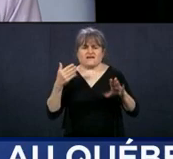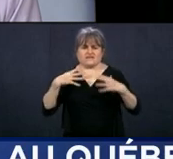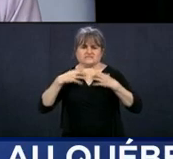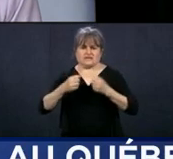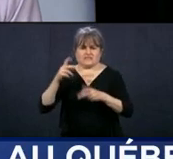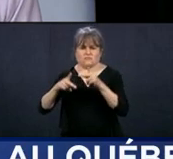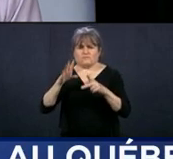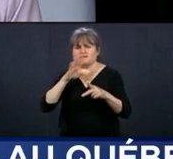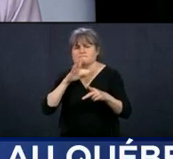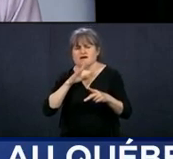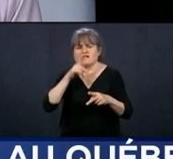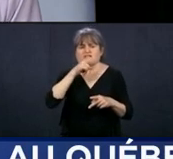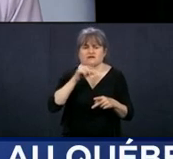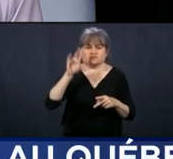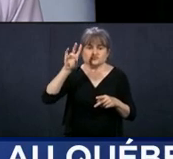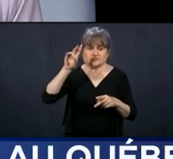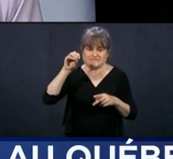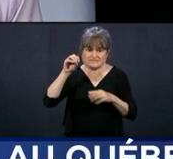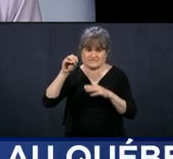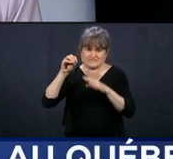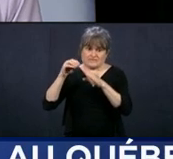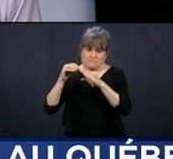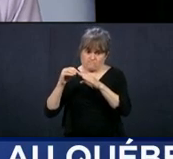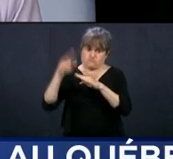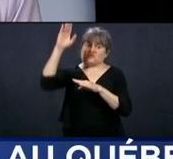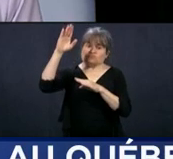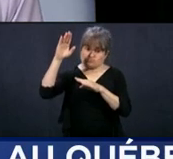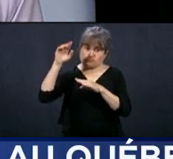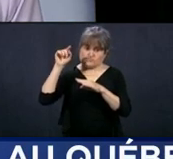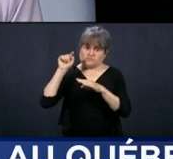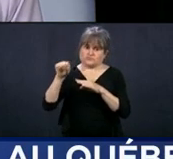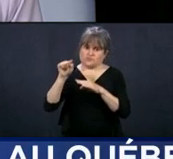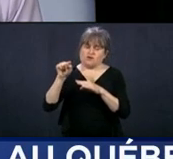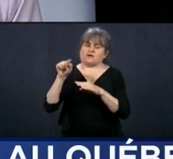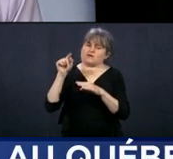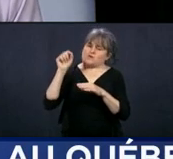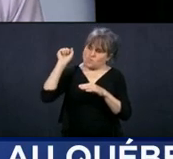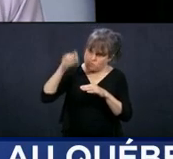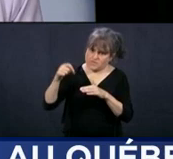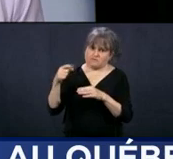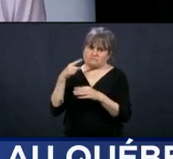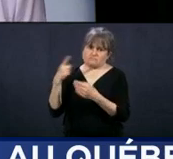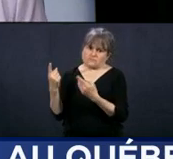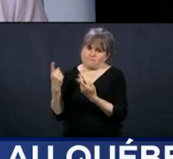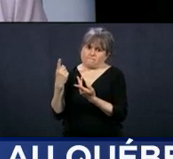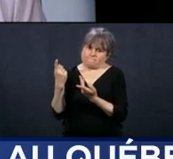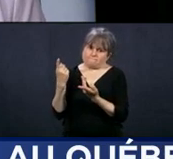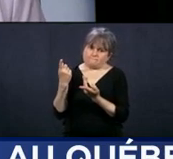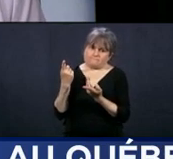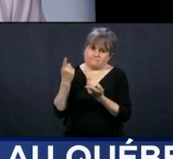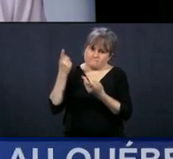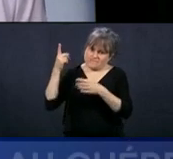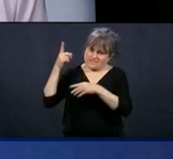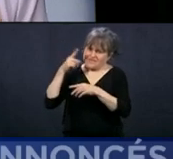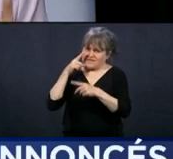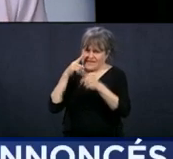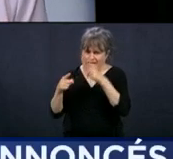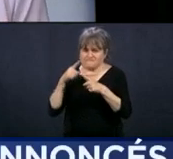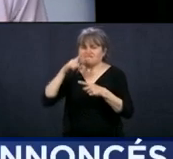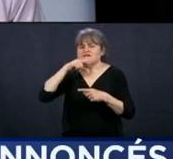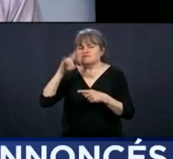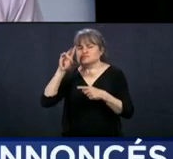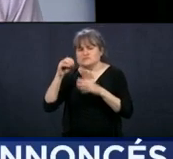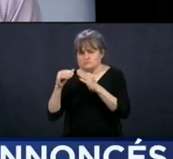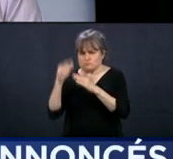de risque à 70 ans et non à 60 ans. Ce qui fait que, à partir de 70 ans,